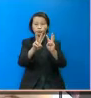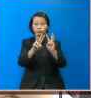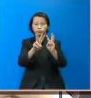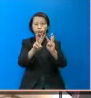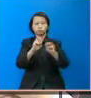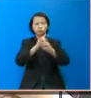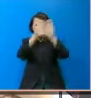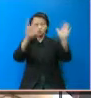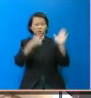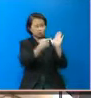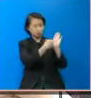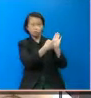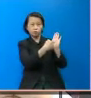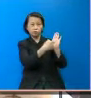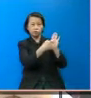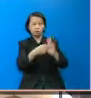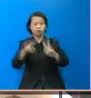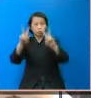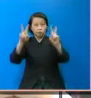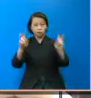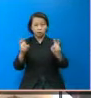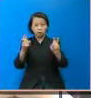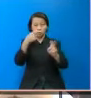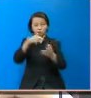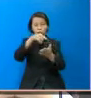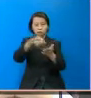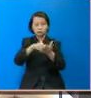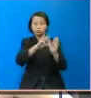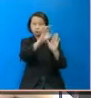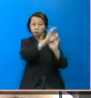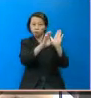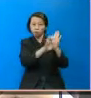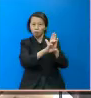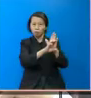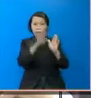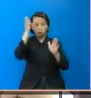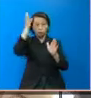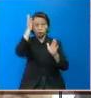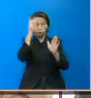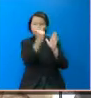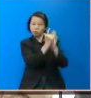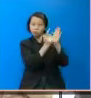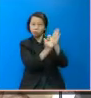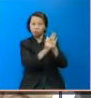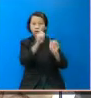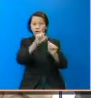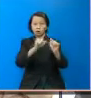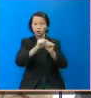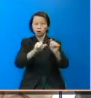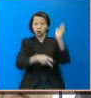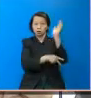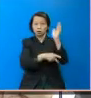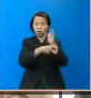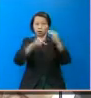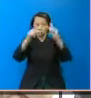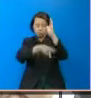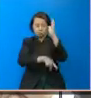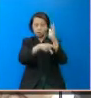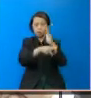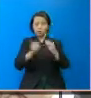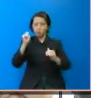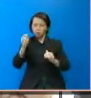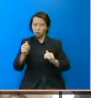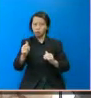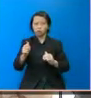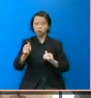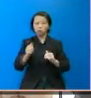di sini, iaitu subject to the provisions of these constitutions and federal law, each house of parliament shall regulate its own